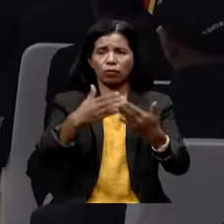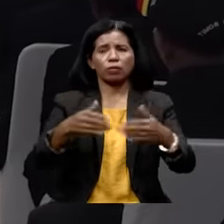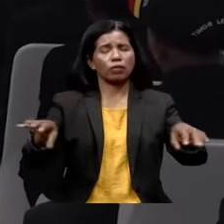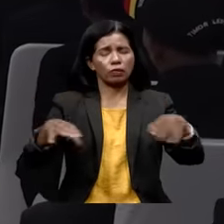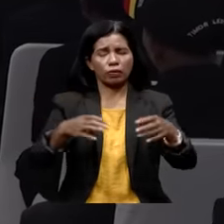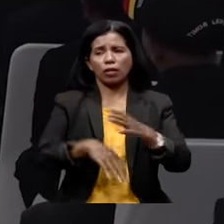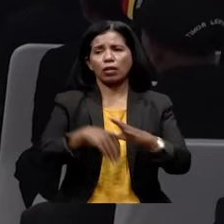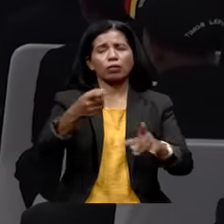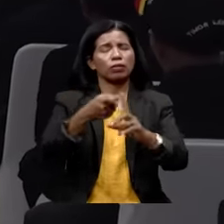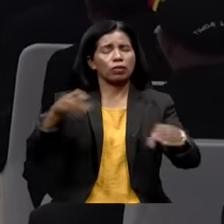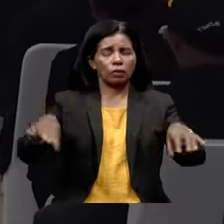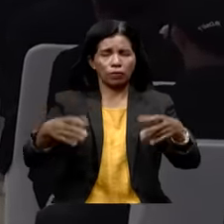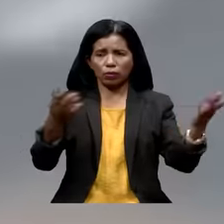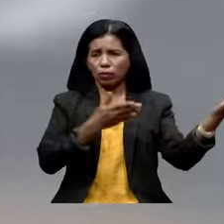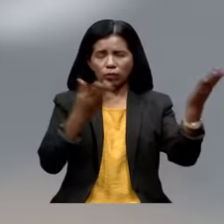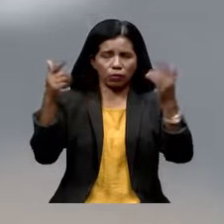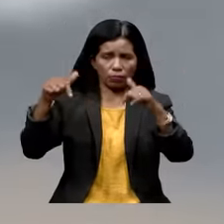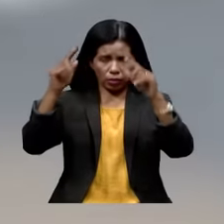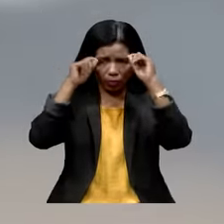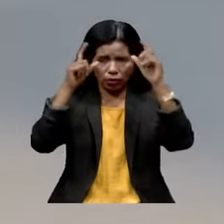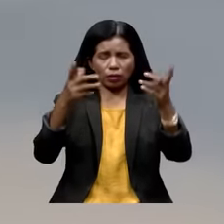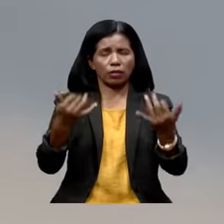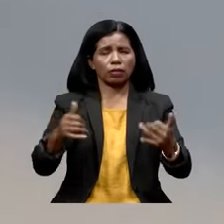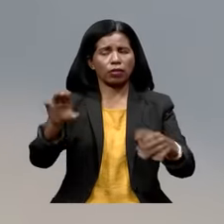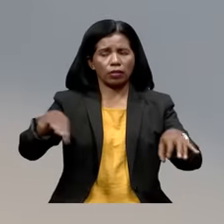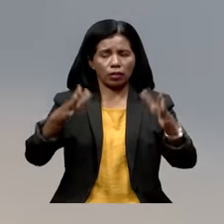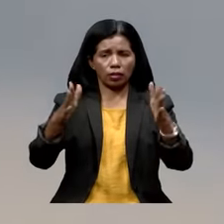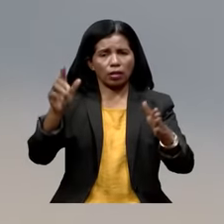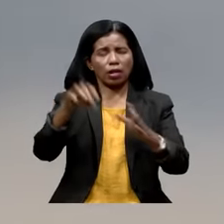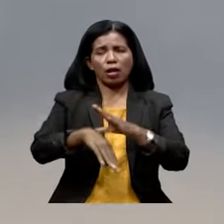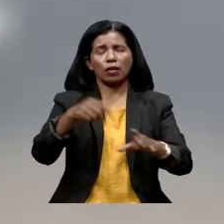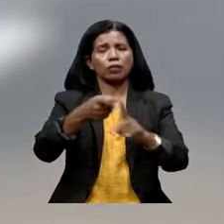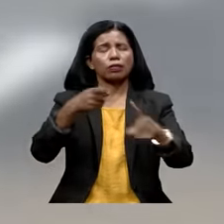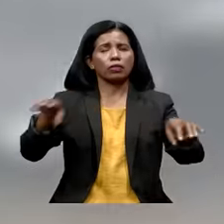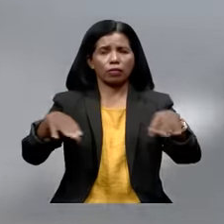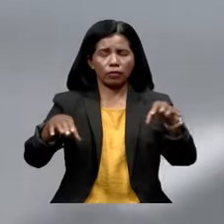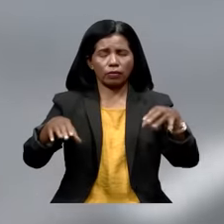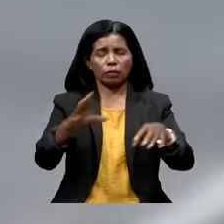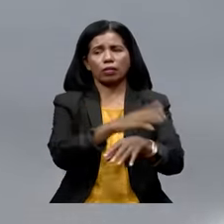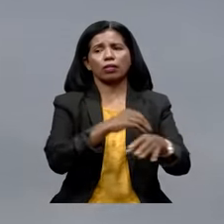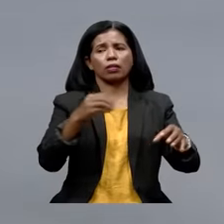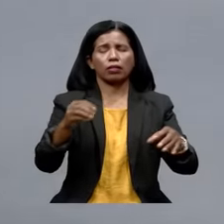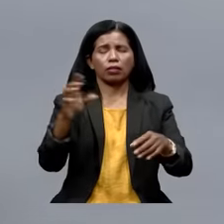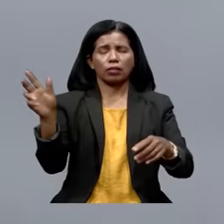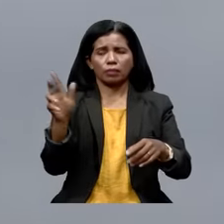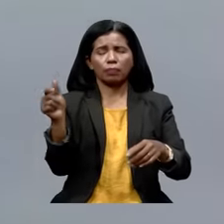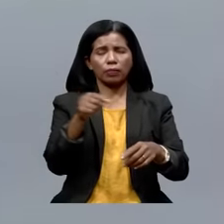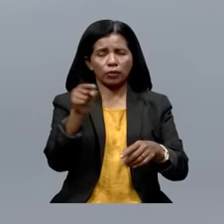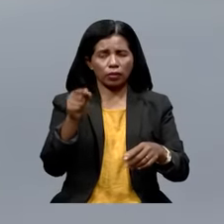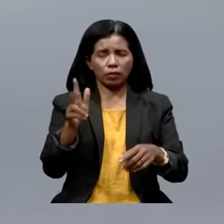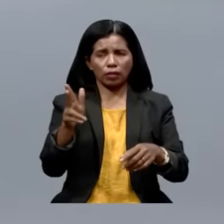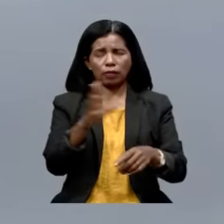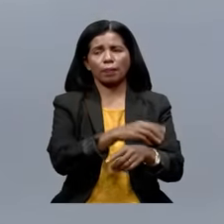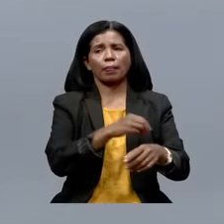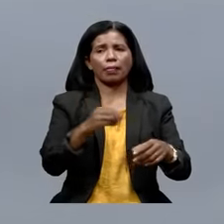sistema kuli deporta hotu mai Timor Leste. Dadaun ne trabalhador Timor Oang nebe halai sai husi sistema atinjona persentu tol nulu liu ekivalente rehung